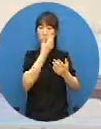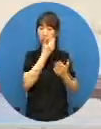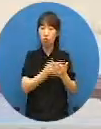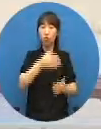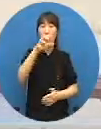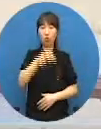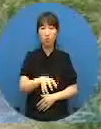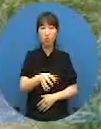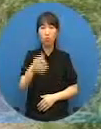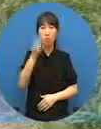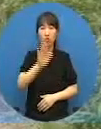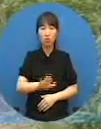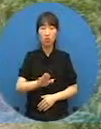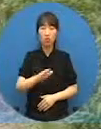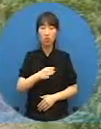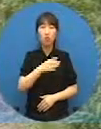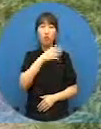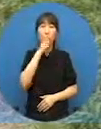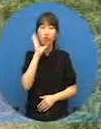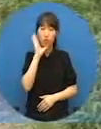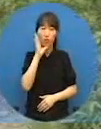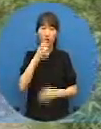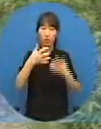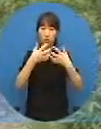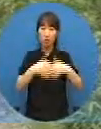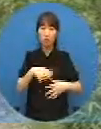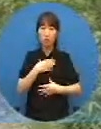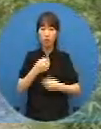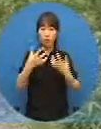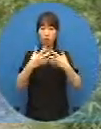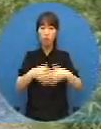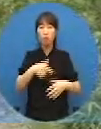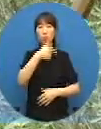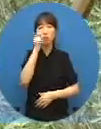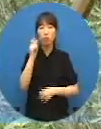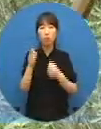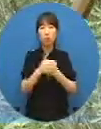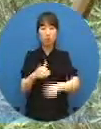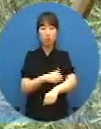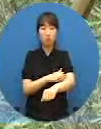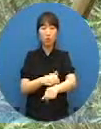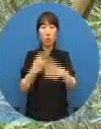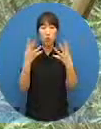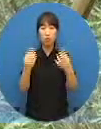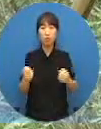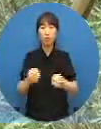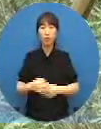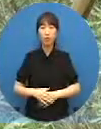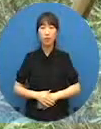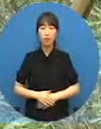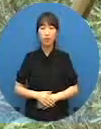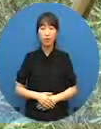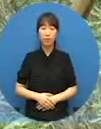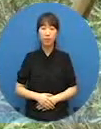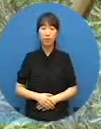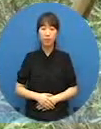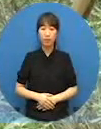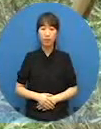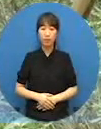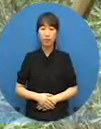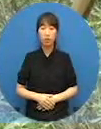녹지공간이지만 노후한 시설과 편의시설 부족으로 이용해 많은 불편을 겪어 왔습니다